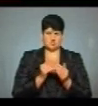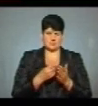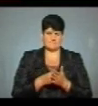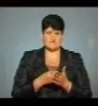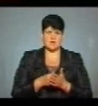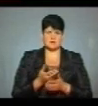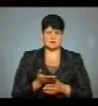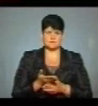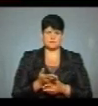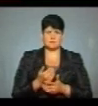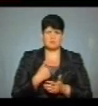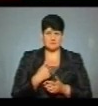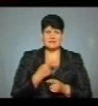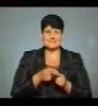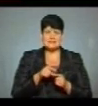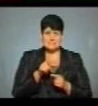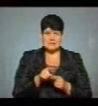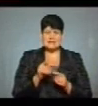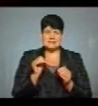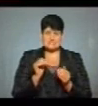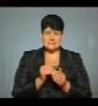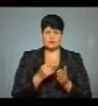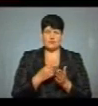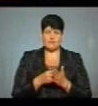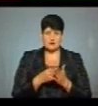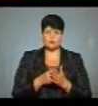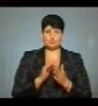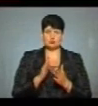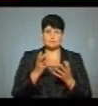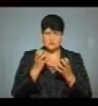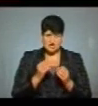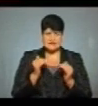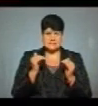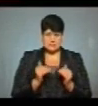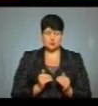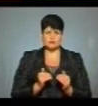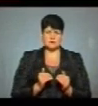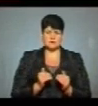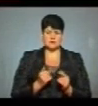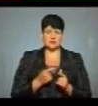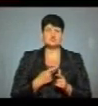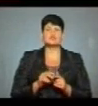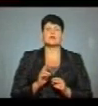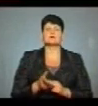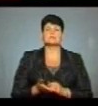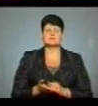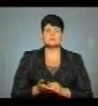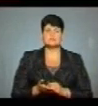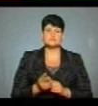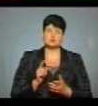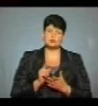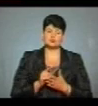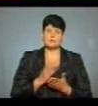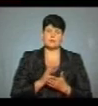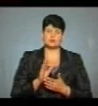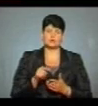Тобто ми від цієї зниженої вартості за гігакалорію будемо ще знижувати? Чи яким чином? Чи це обов'язково в нас має